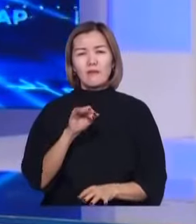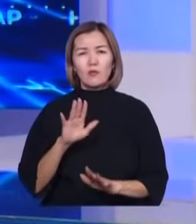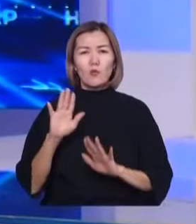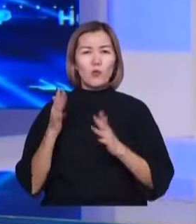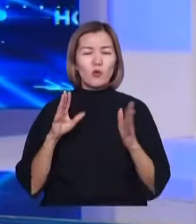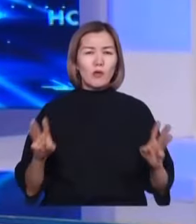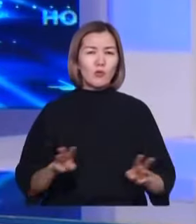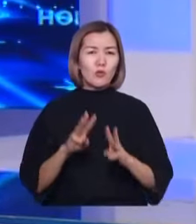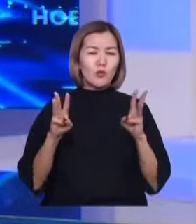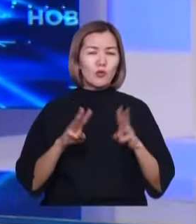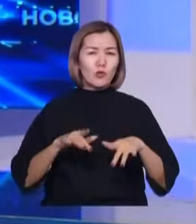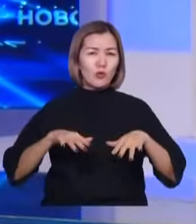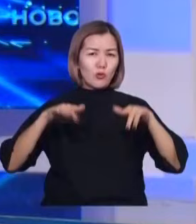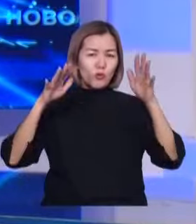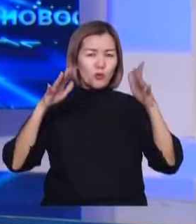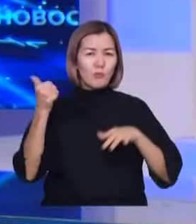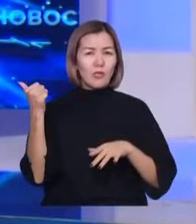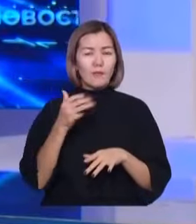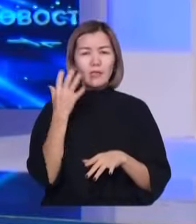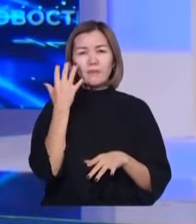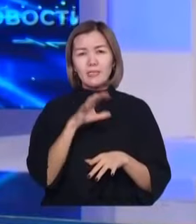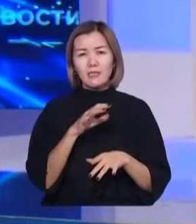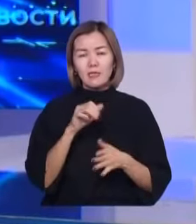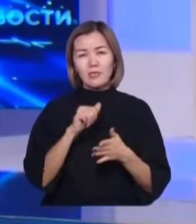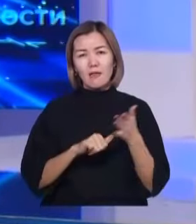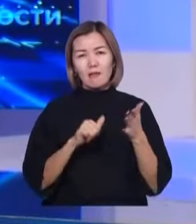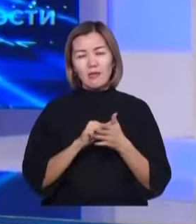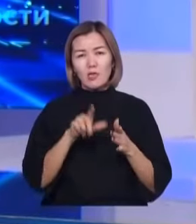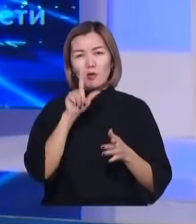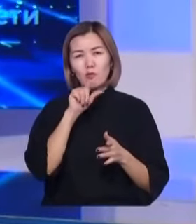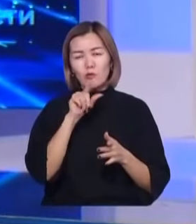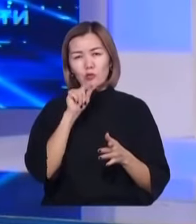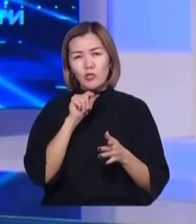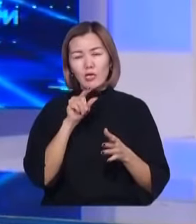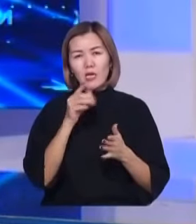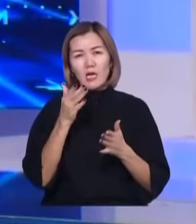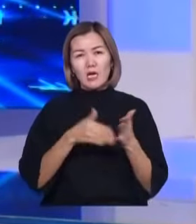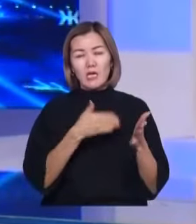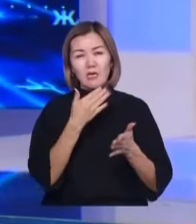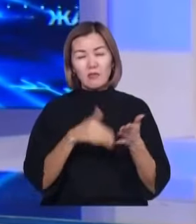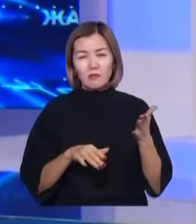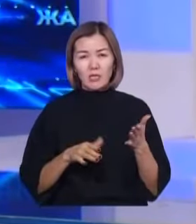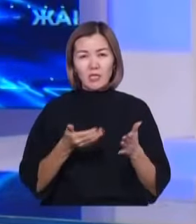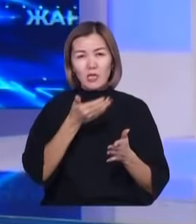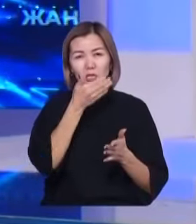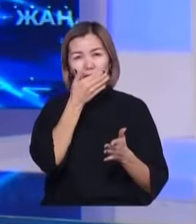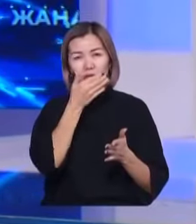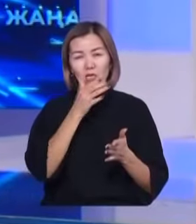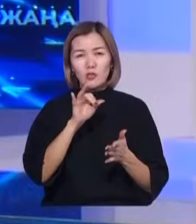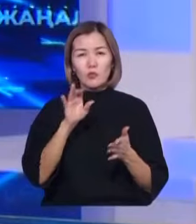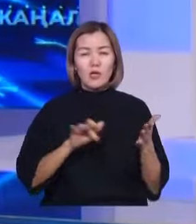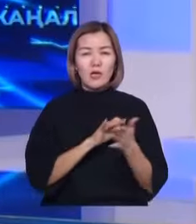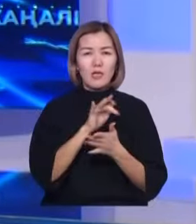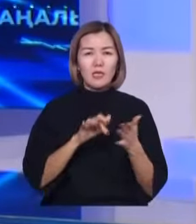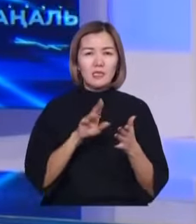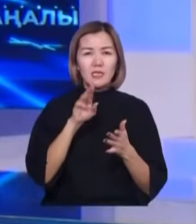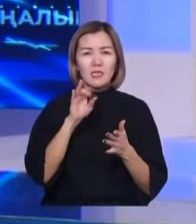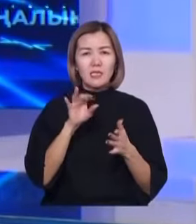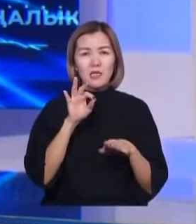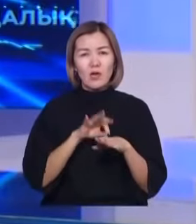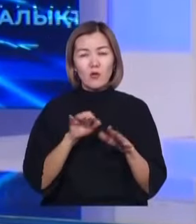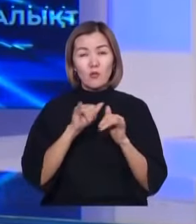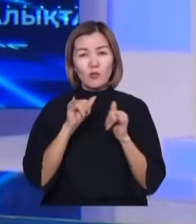Боливияда орман өртінің түтіні мен аптап ыстық салдарынан құстар қырылып жатыр. Ал Шығыс Африканың Судан қаласында тырысқақ індеті өршіп тұр. 3